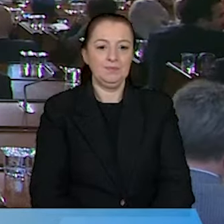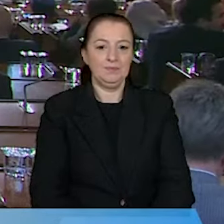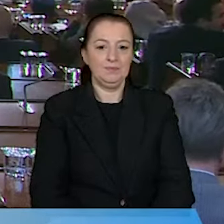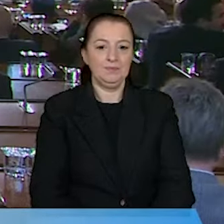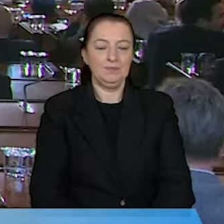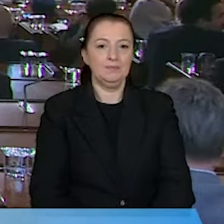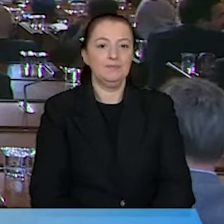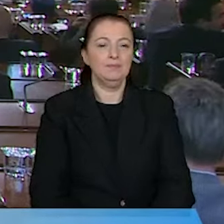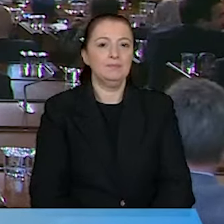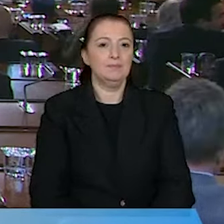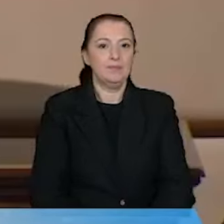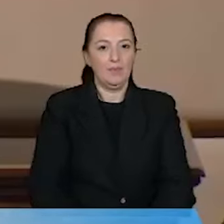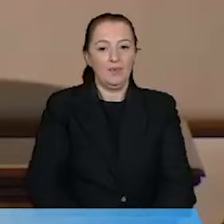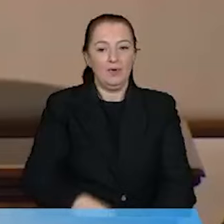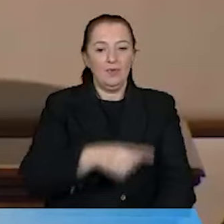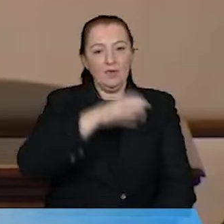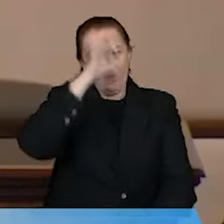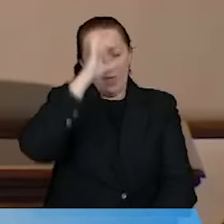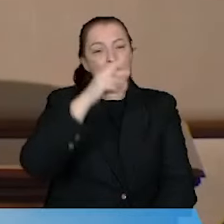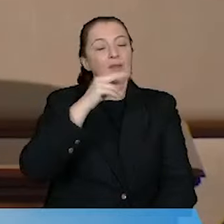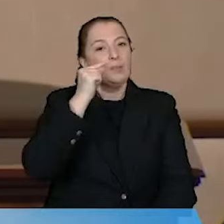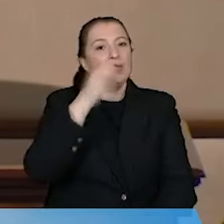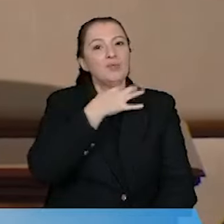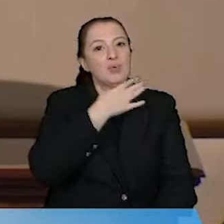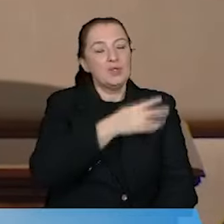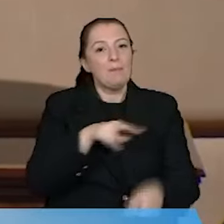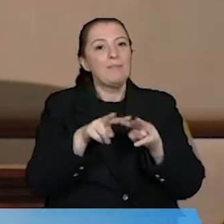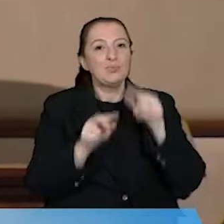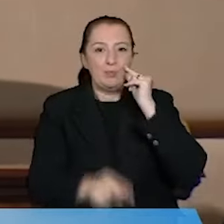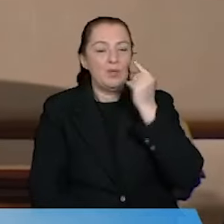Evet, Fatih Bey'e konuşmalarından ötürü teşekkür ediyorum. Mesut Bey, buyurun.